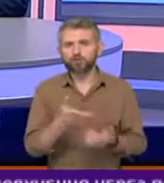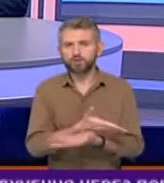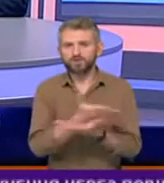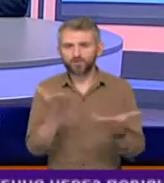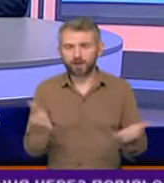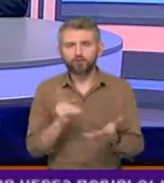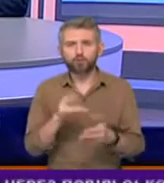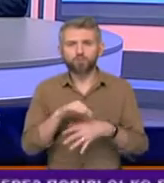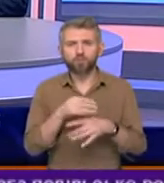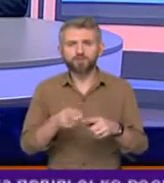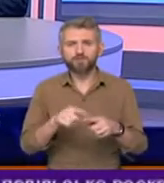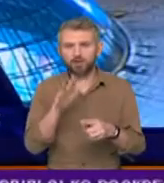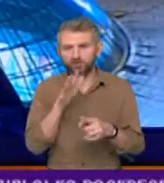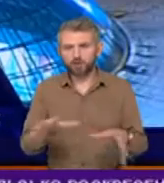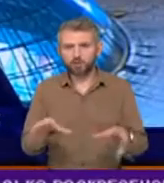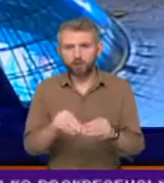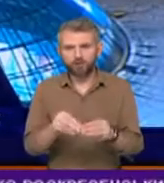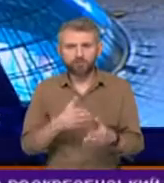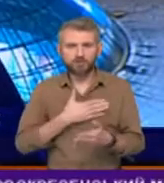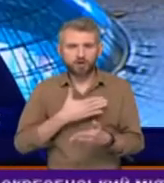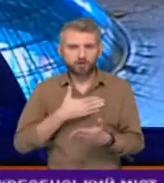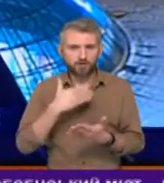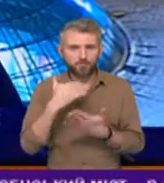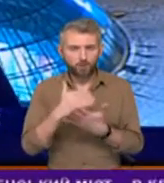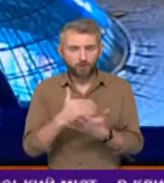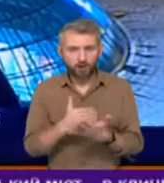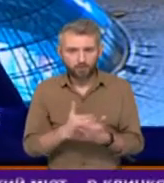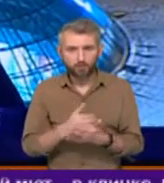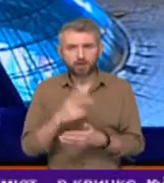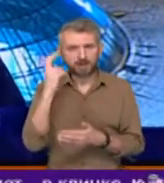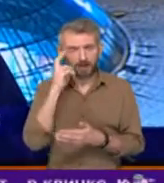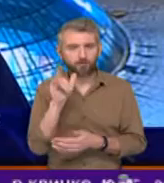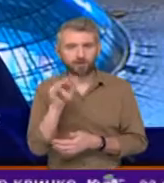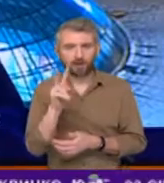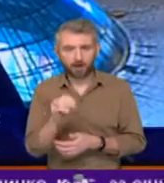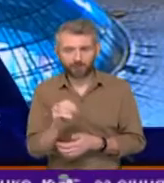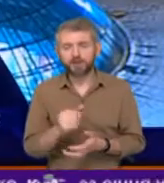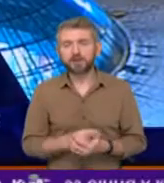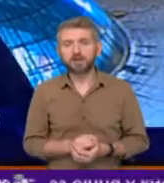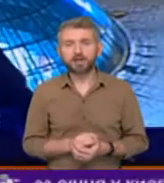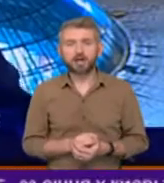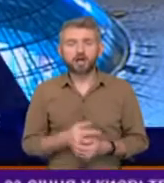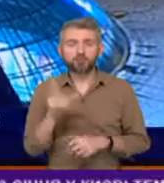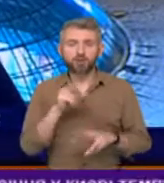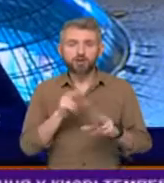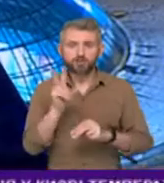шановні, хто провів цей час разом з прямим ефіром телеканалу Київ. Це проект Київ Лайф. Мене звуть Василь Климчук. І я